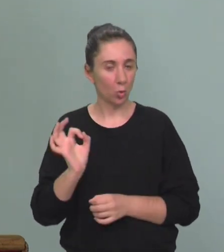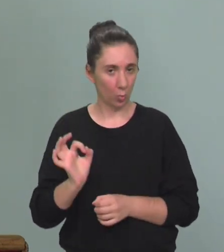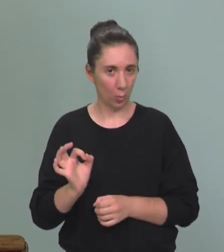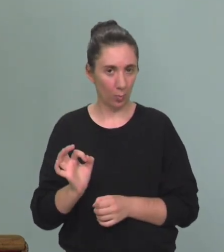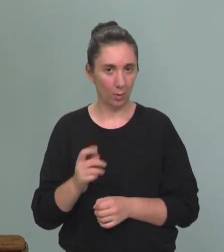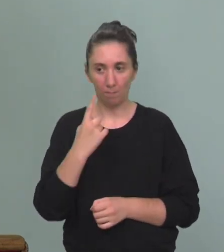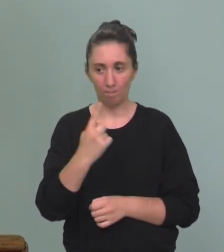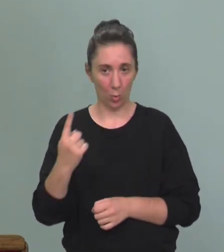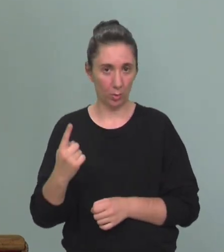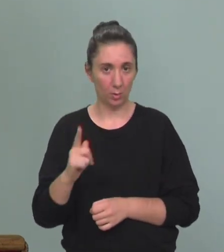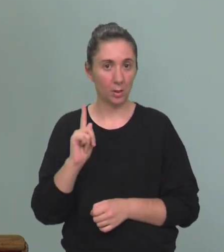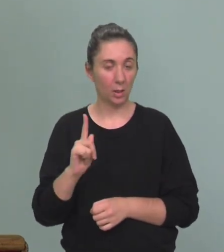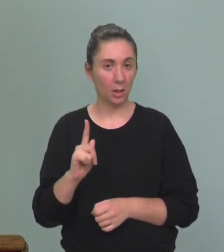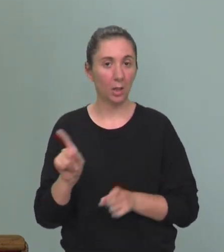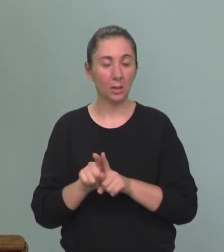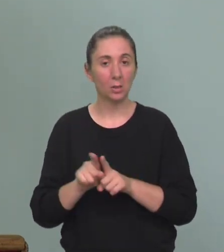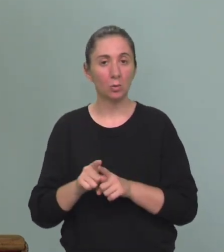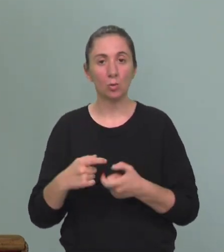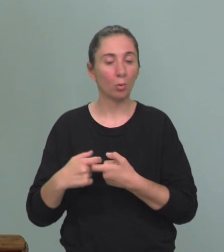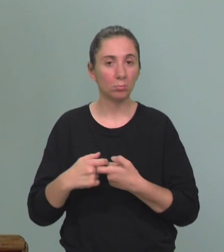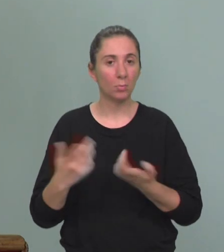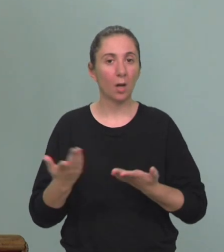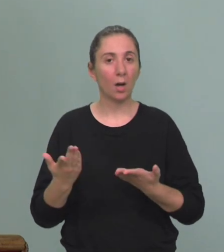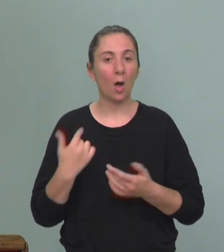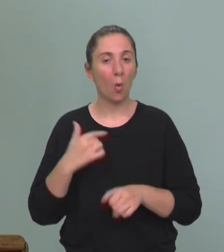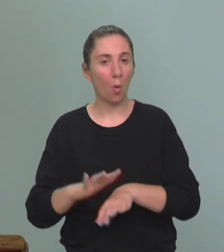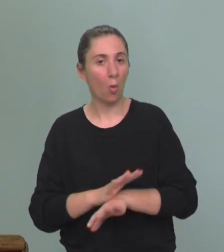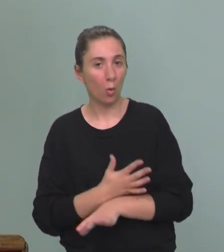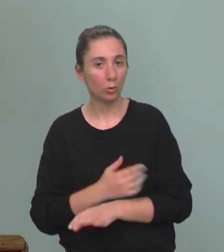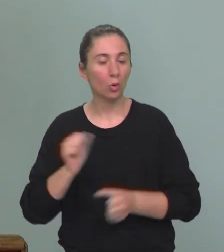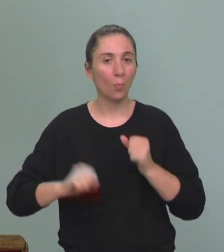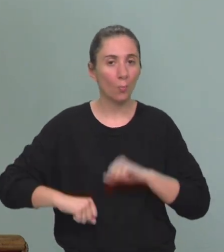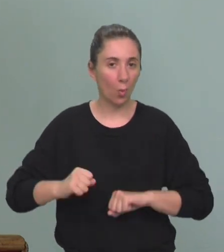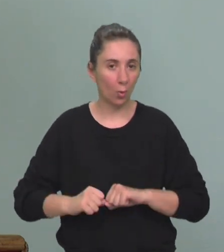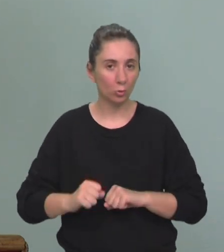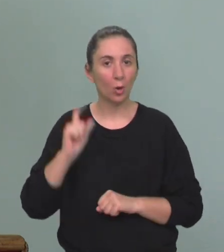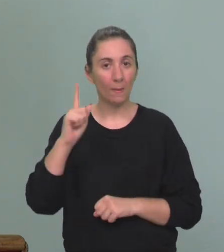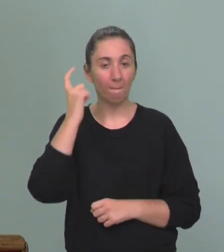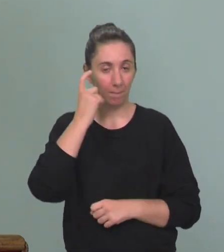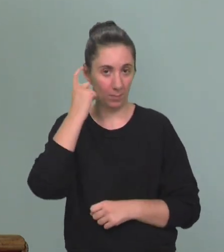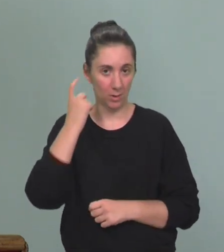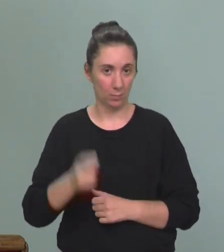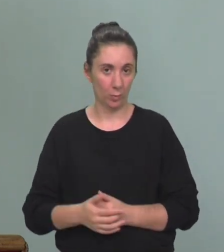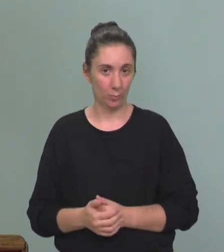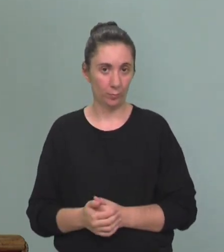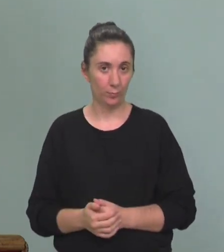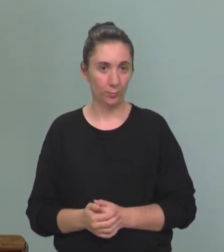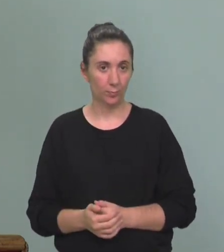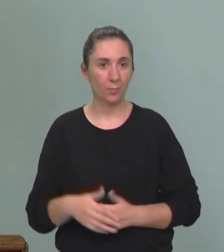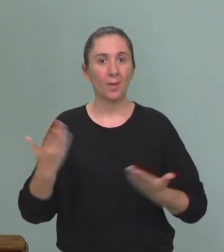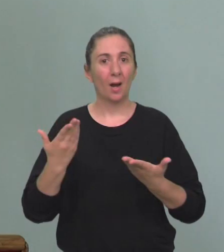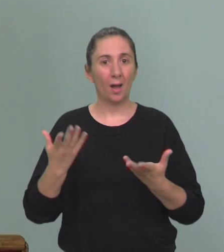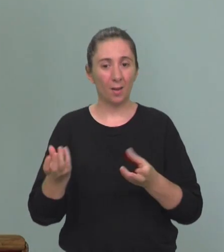dobrobit pojedinca, te utječe na to kako se osjećamo, ponašamo i mislimo. E sad, kad